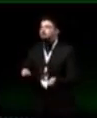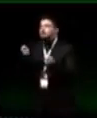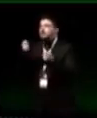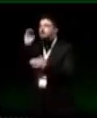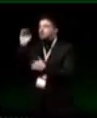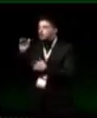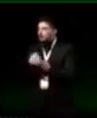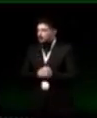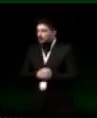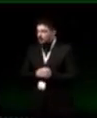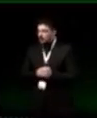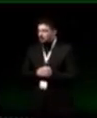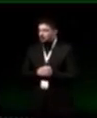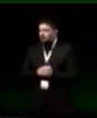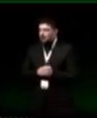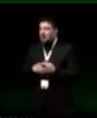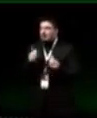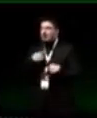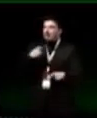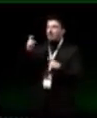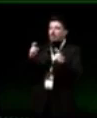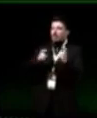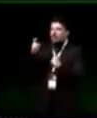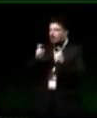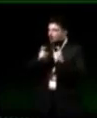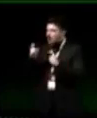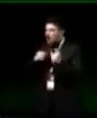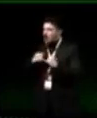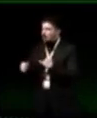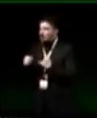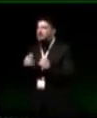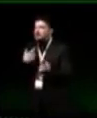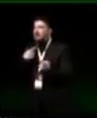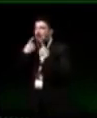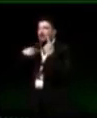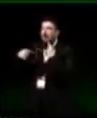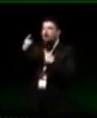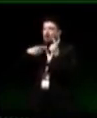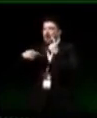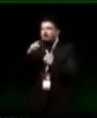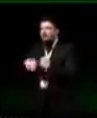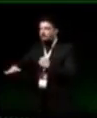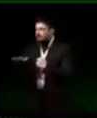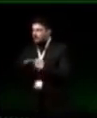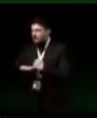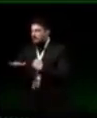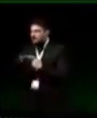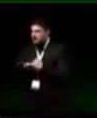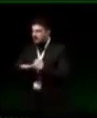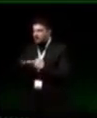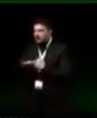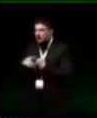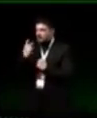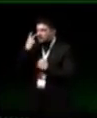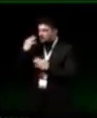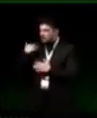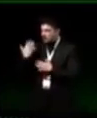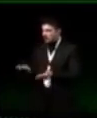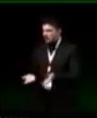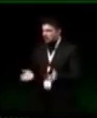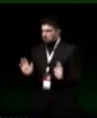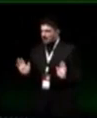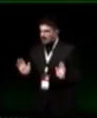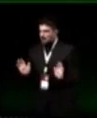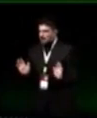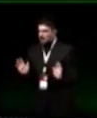futuro? Stiamo soltanto a discutere delle ultime polemiche in piazza? Avete visto gli scorsi giorni cos'è accaduto? È accaduto negli scorsi